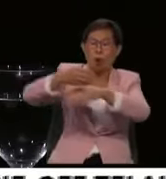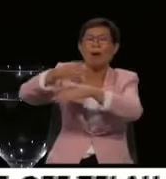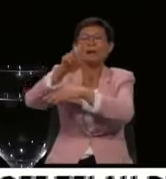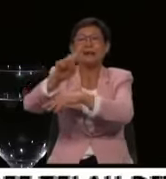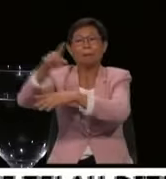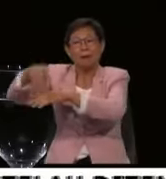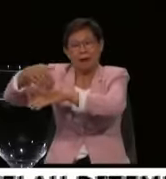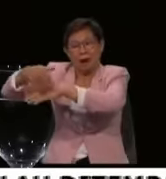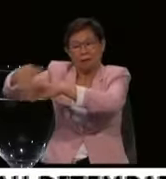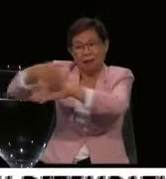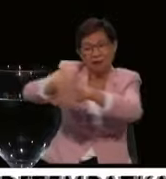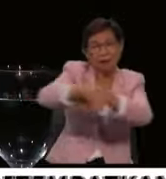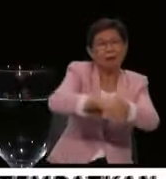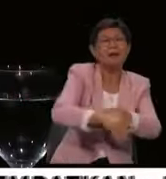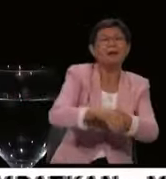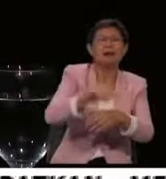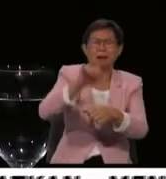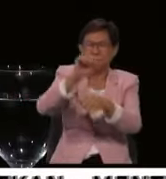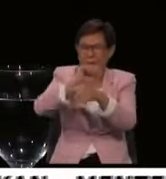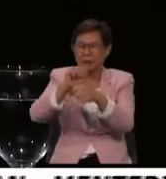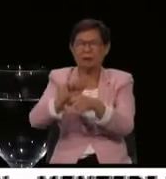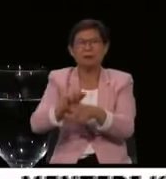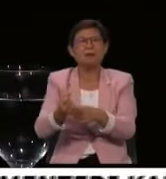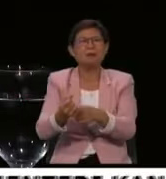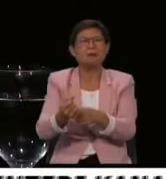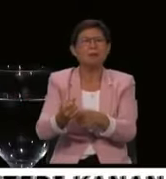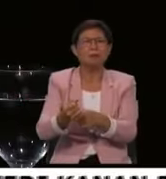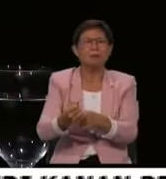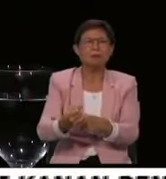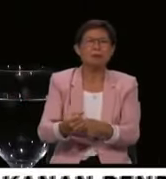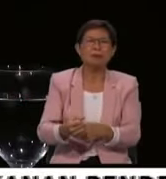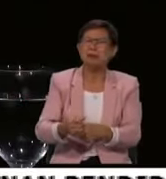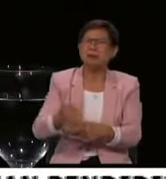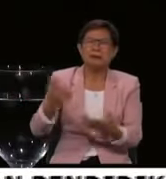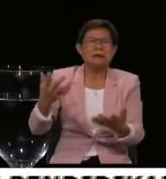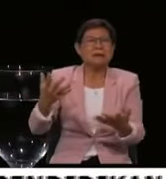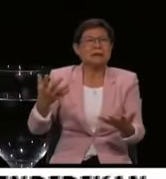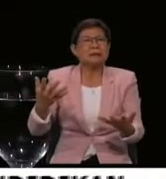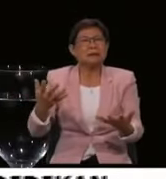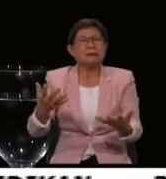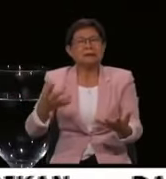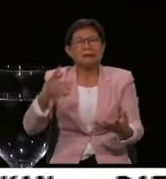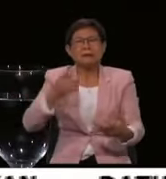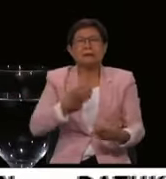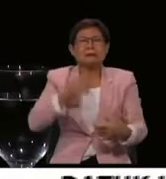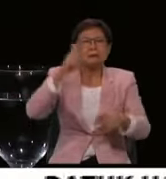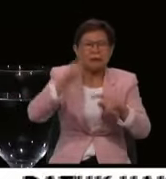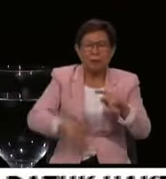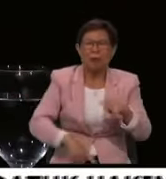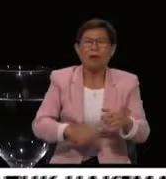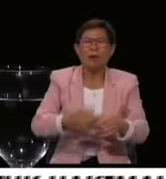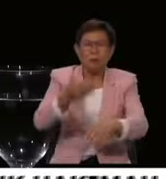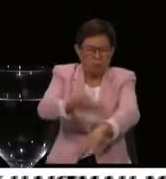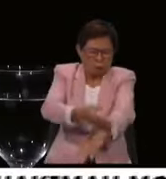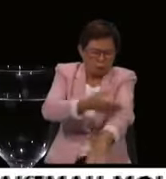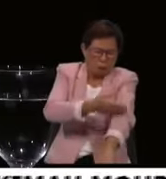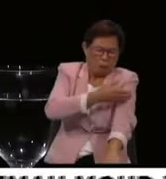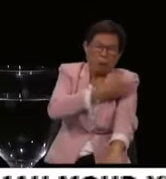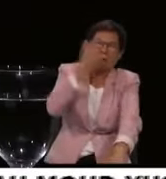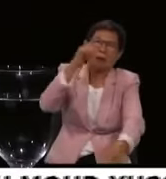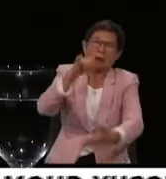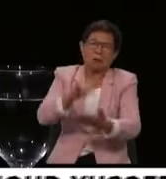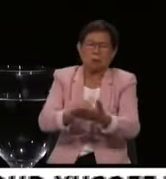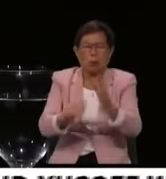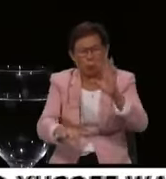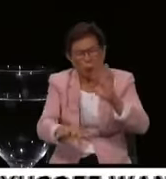menyebabkan pekerja yang kita ada ini kesempitan pilihan. Mereka mereka tidak mampu bersuara dengan dengan lebih kuat, tidak mampu pergi jauh kerana itu sahaja